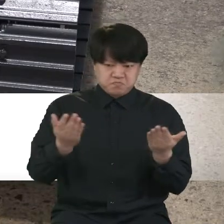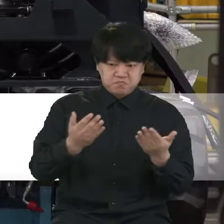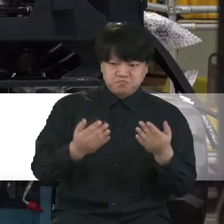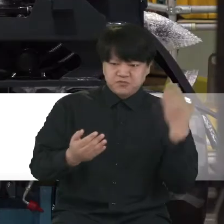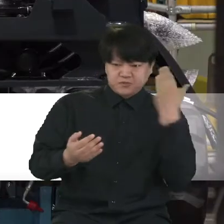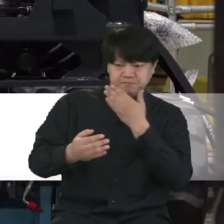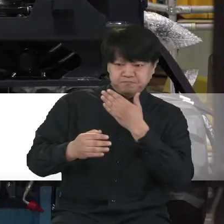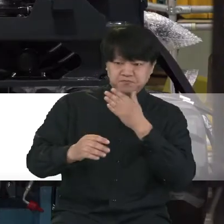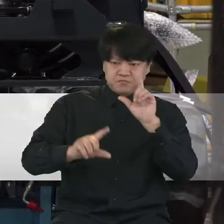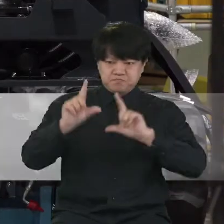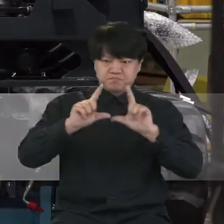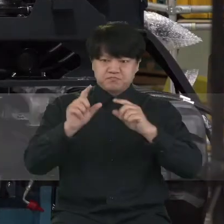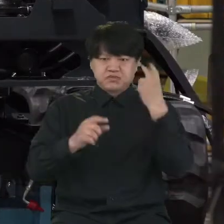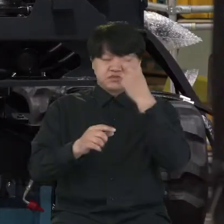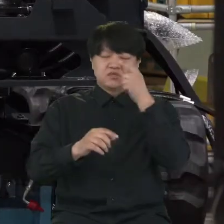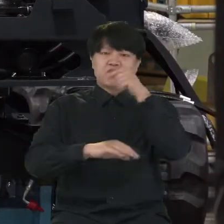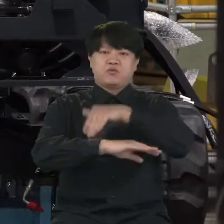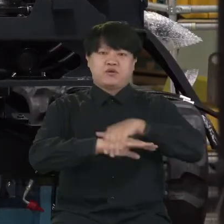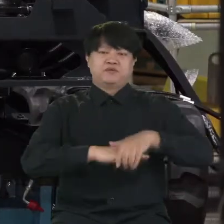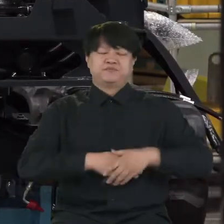실태 를 지속 관리할 계획입니다